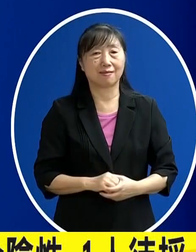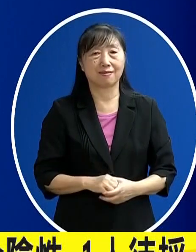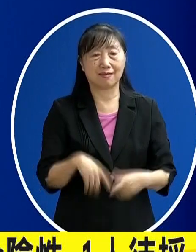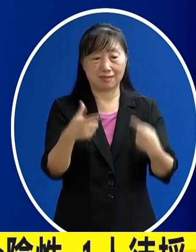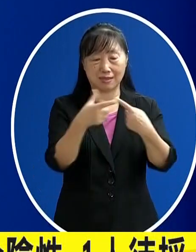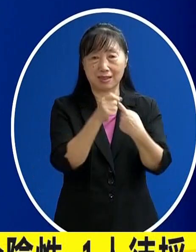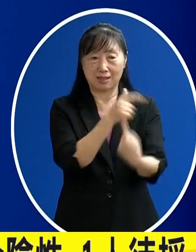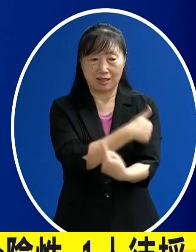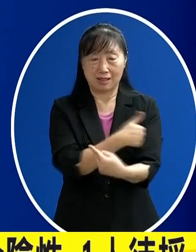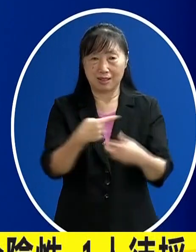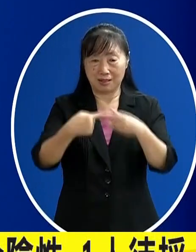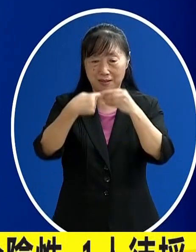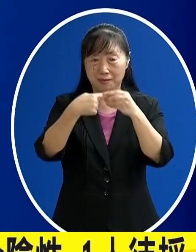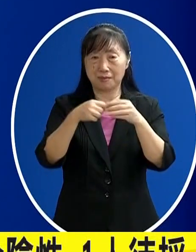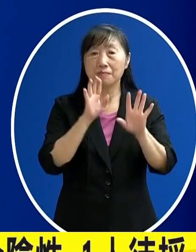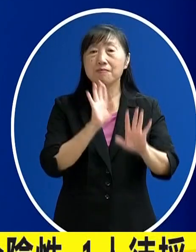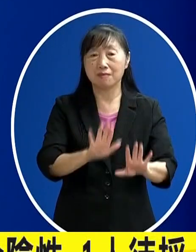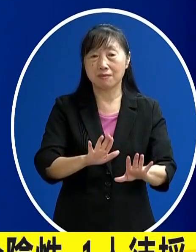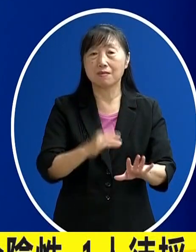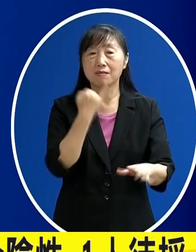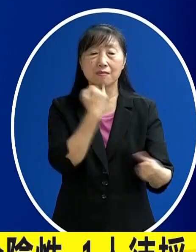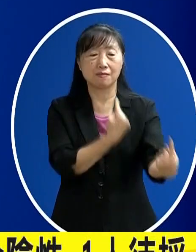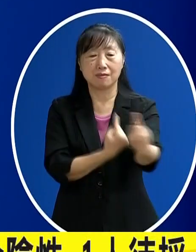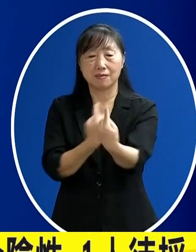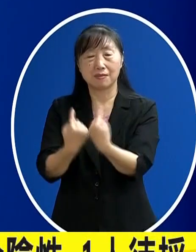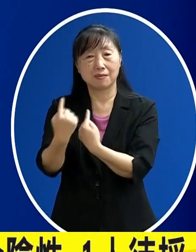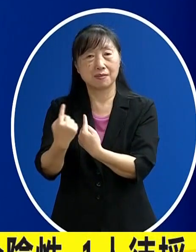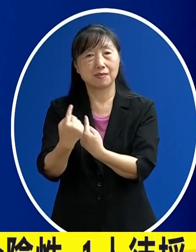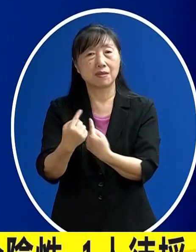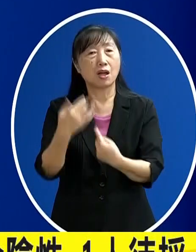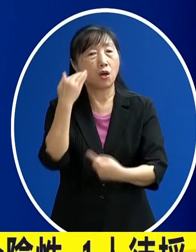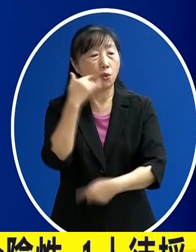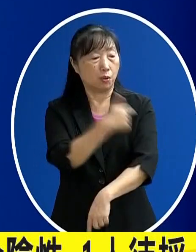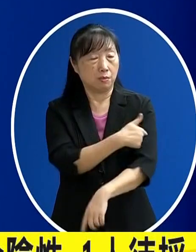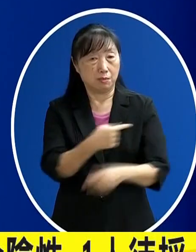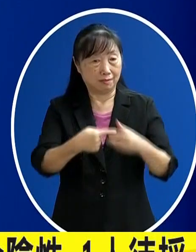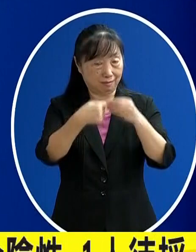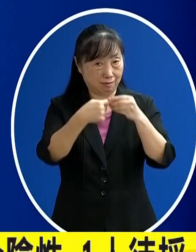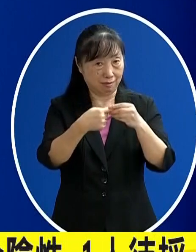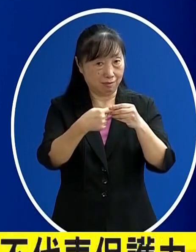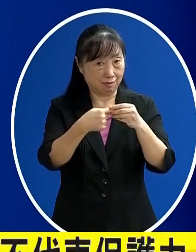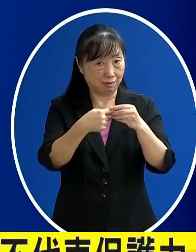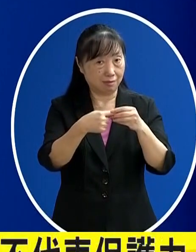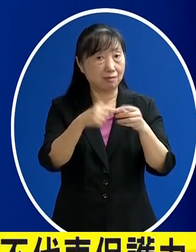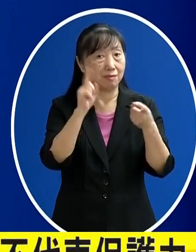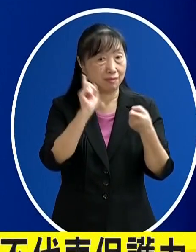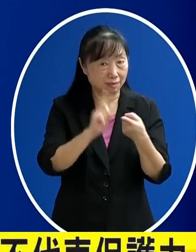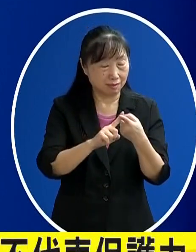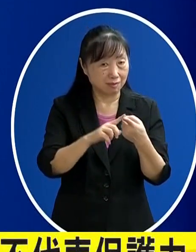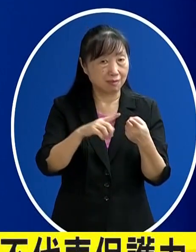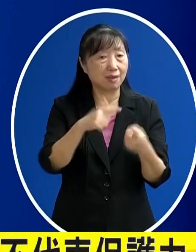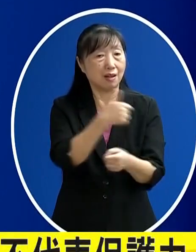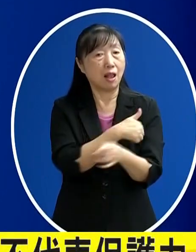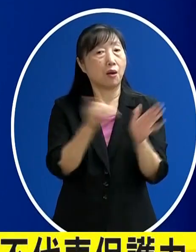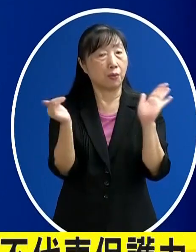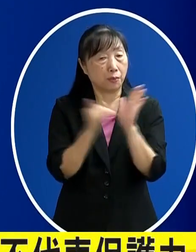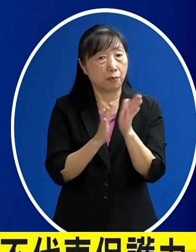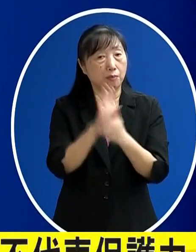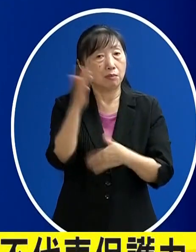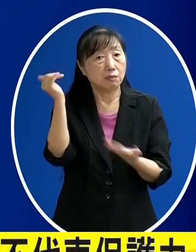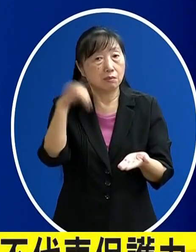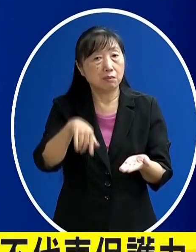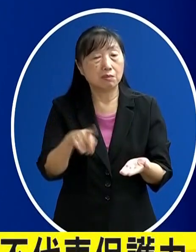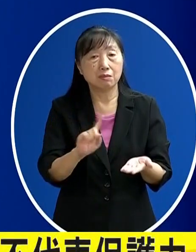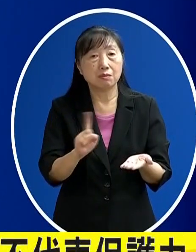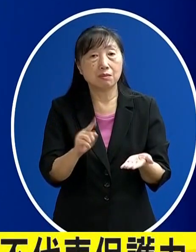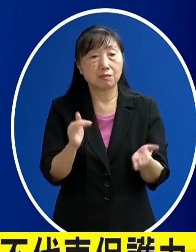是第一剂的疫苗，我们在互相比较的时候都在比的是第一剂的疫苗之后接种的一个结果那其实从第